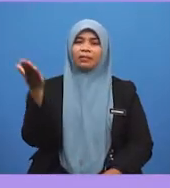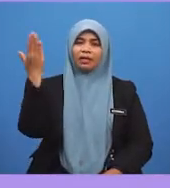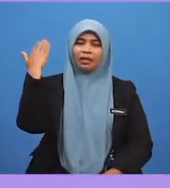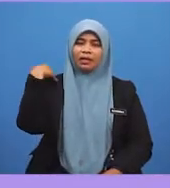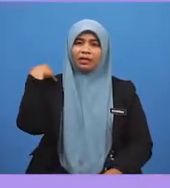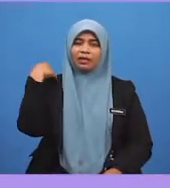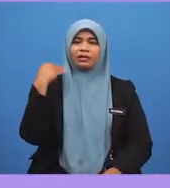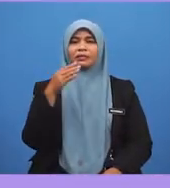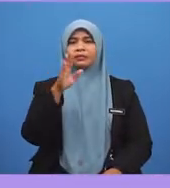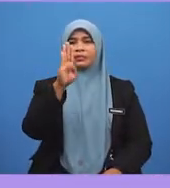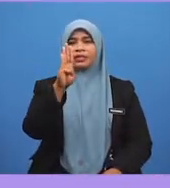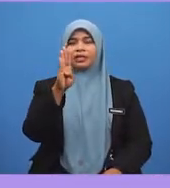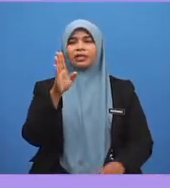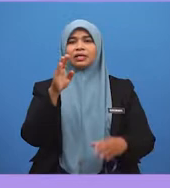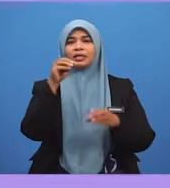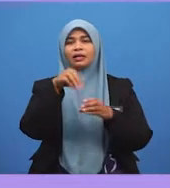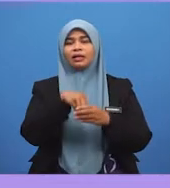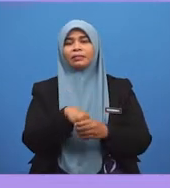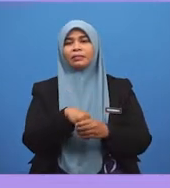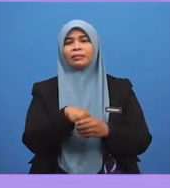belakang, B dalam.